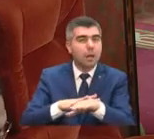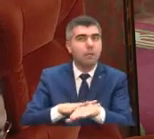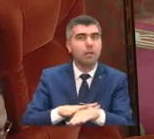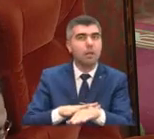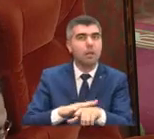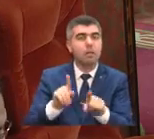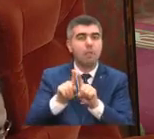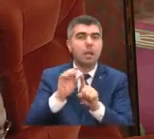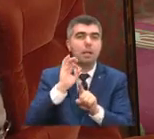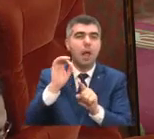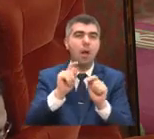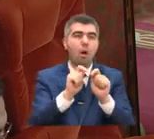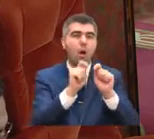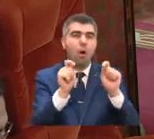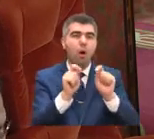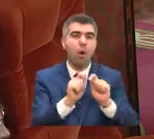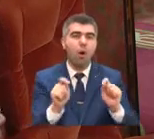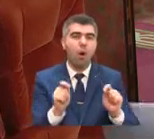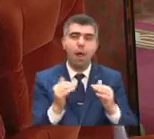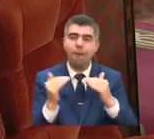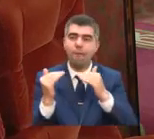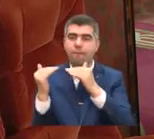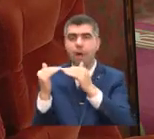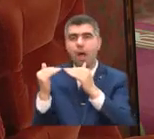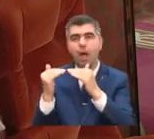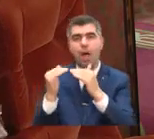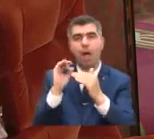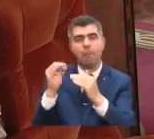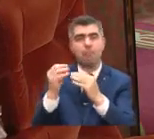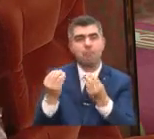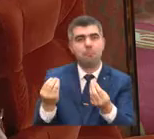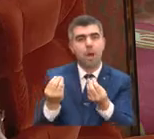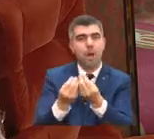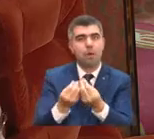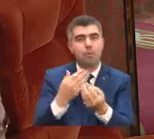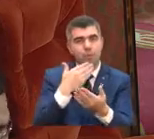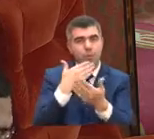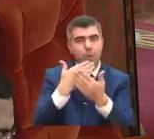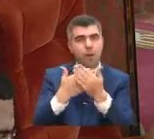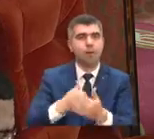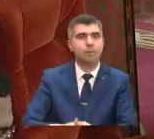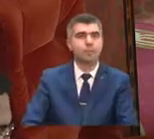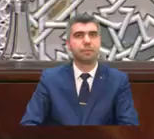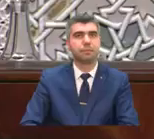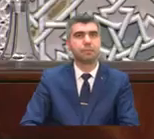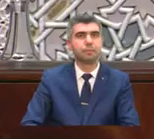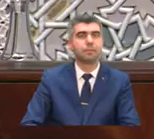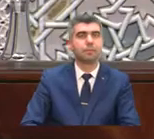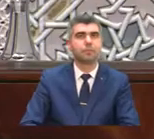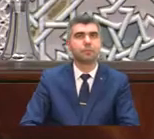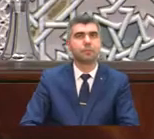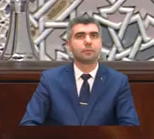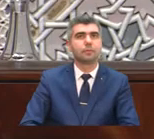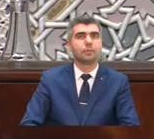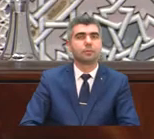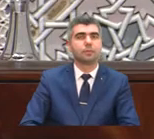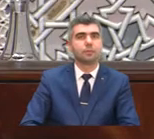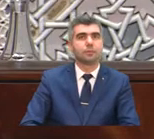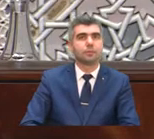اللي كيف يمكن انهم يقرروا فين يمكن يتدخلوا. شكرا. كلمه للسيد النائب التعقيب،